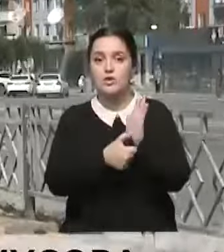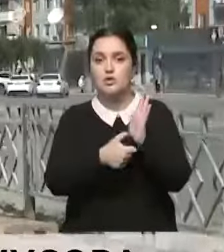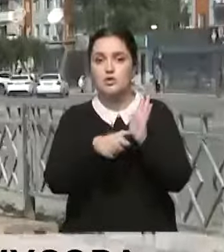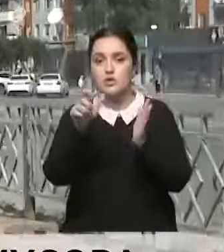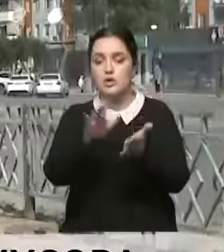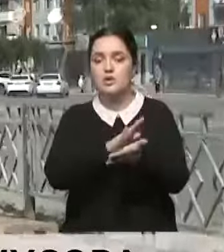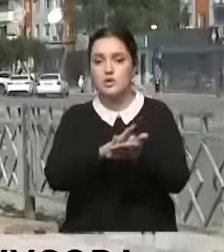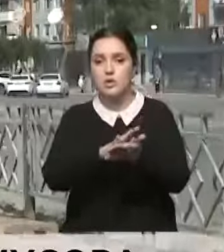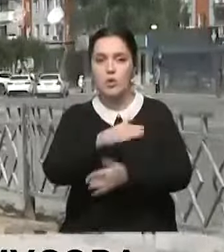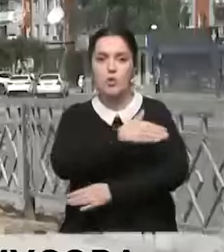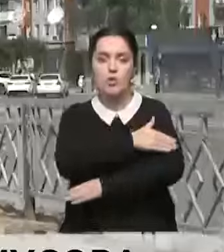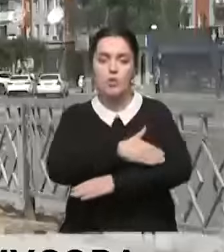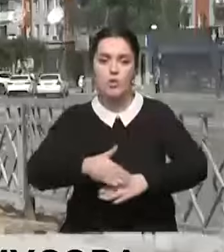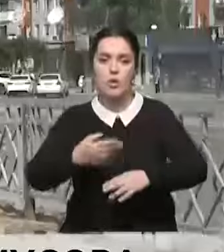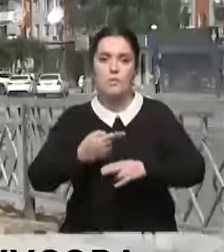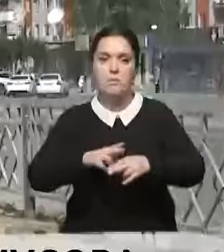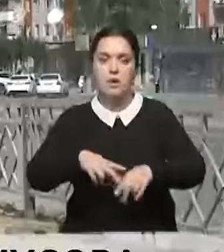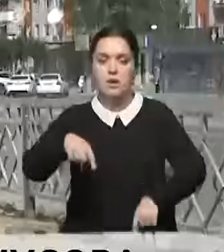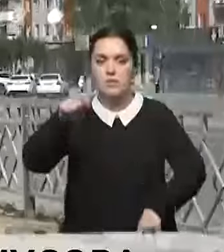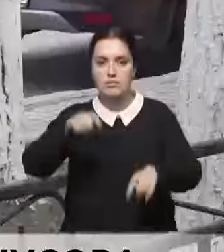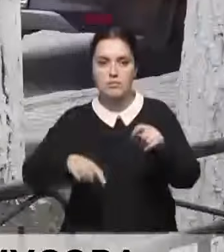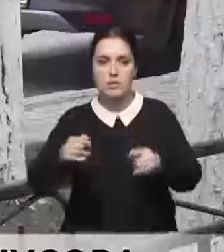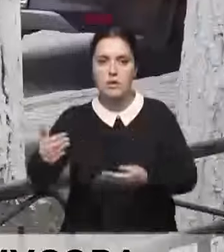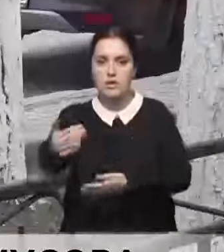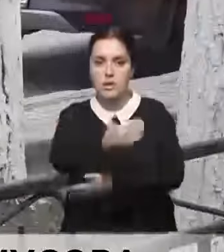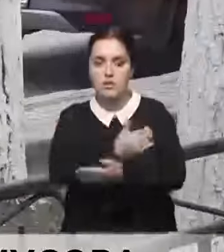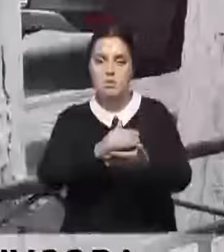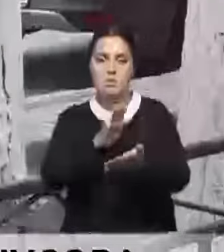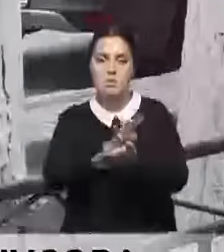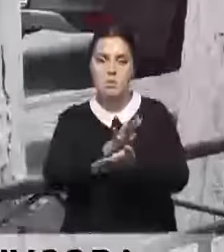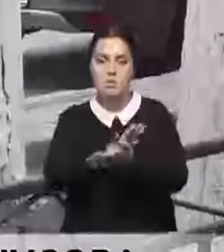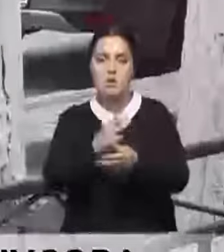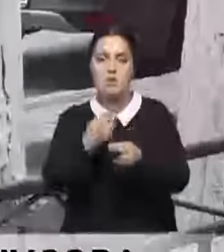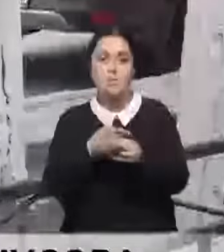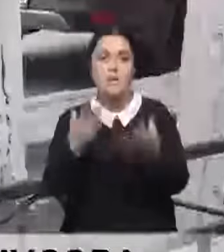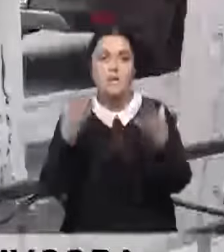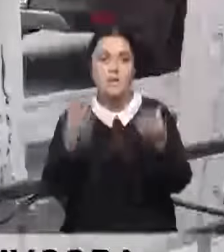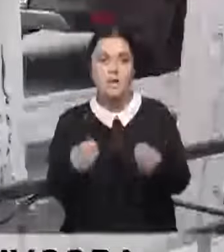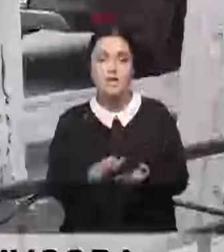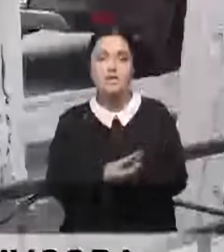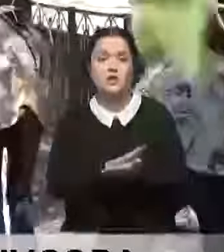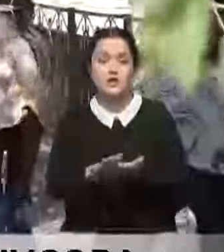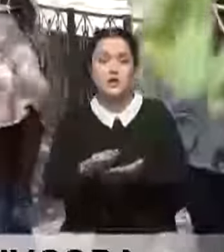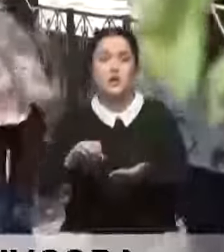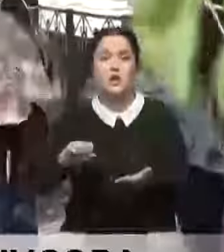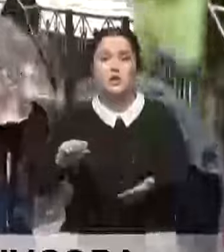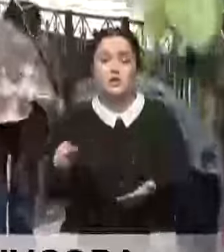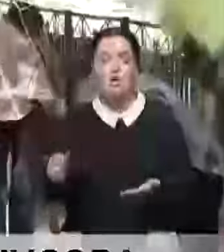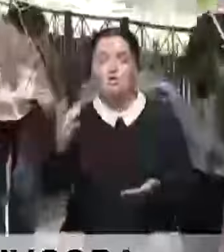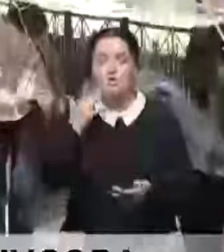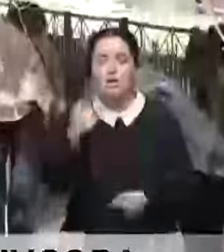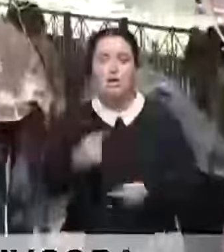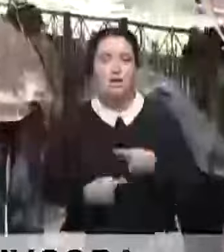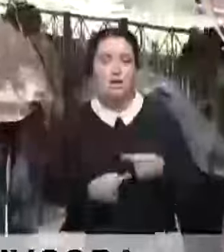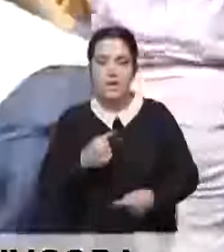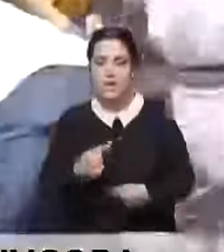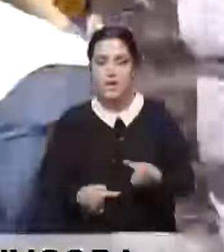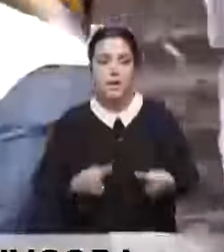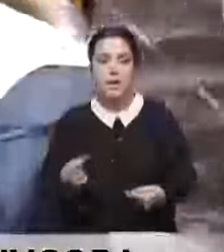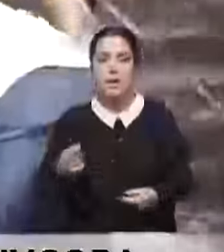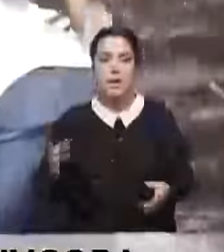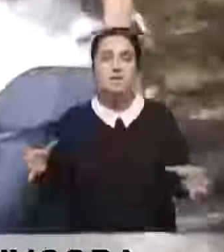чистят улицы, выкашивают сорняки и собирают мусор. Устраивать дни чистоты и дружно выходить на уборку стало традицией. К примеру,